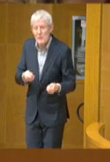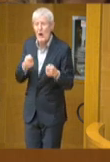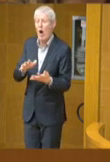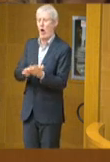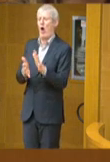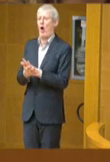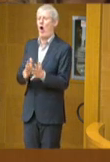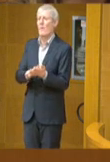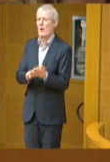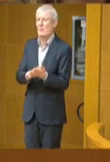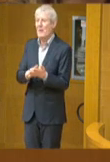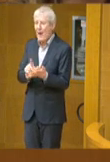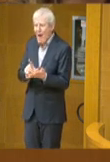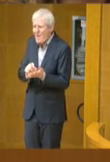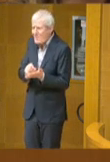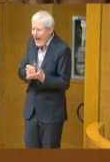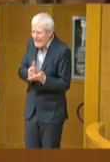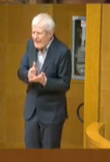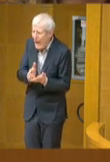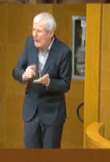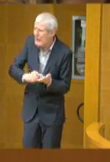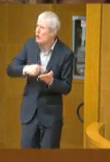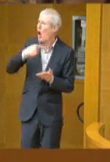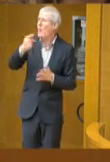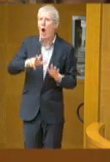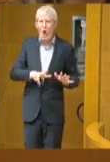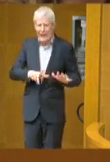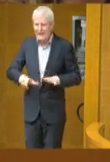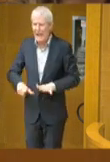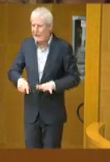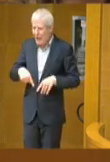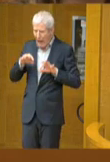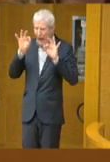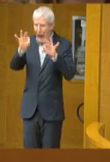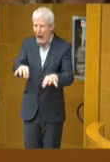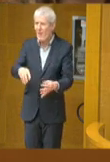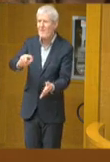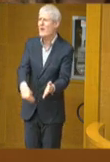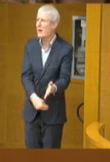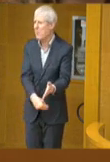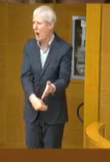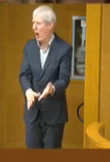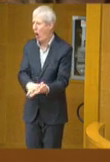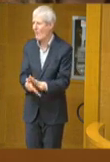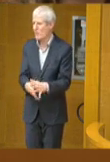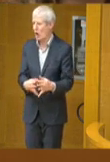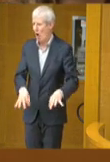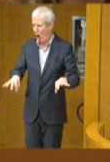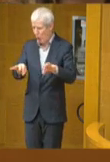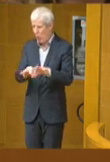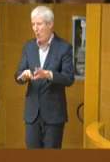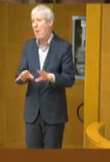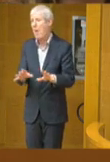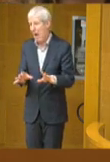persone con disabilità. Ci vorranno 20 anni dall'87 per arrivare alla firma della Convenzione ONU. E